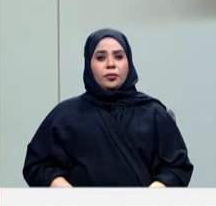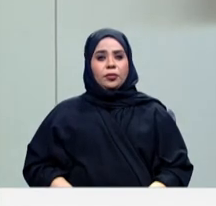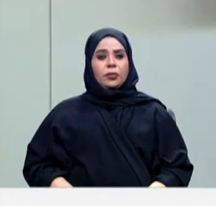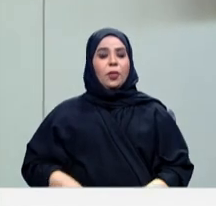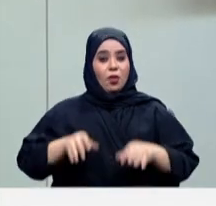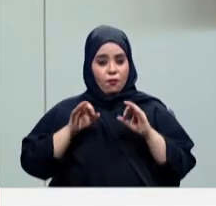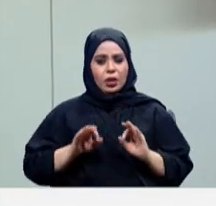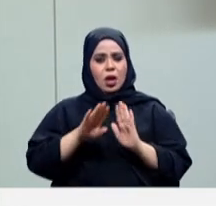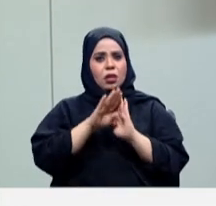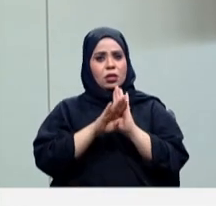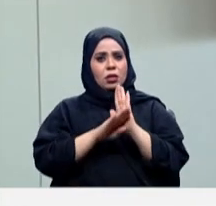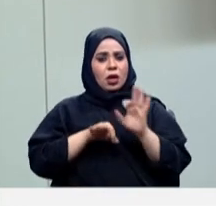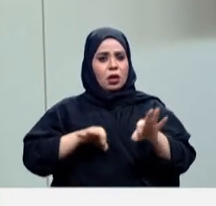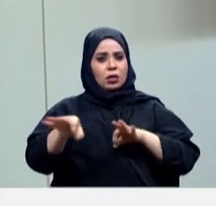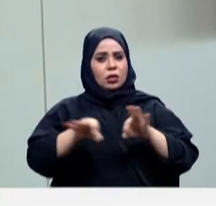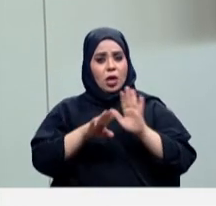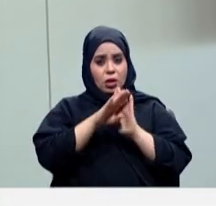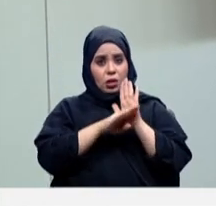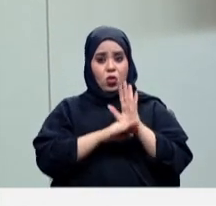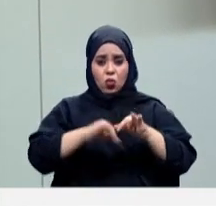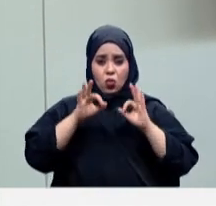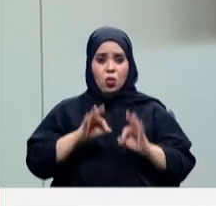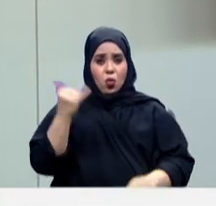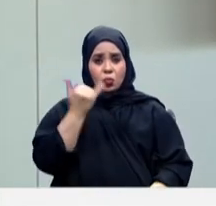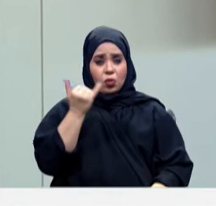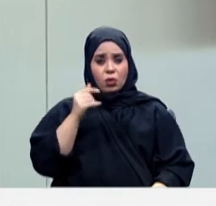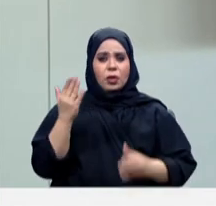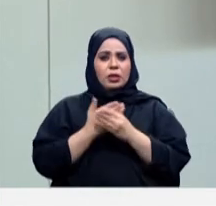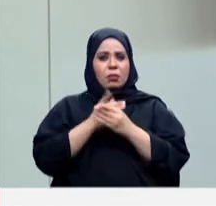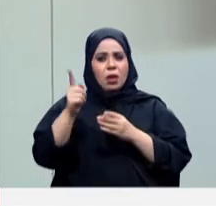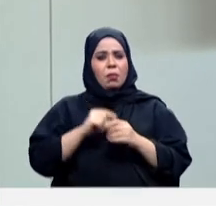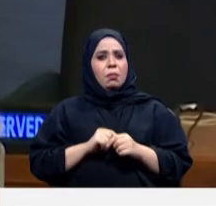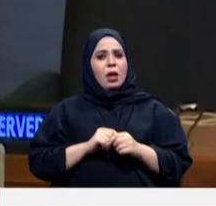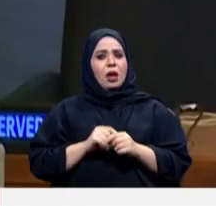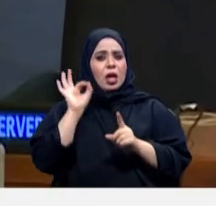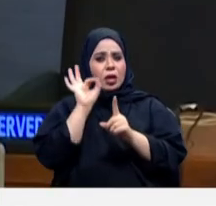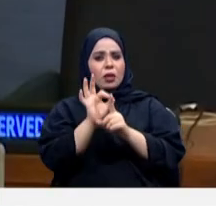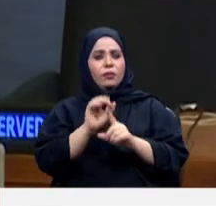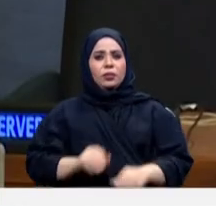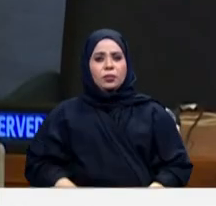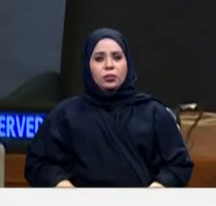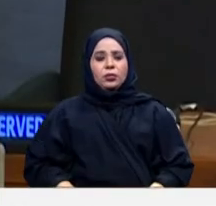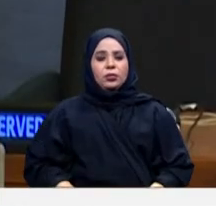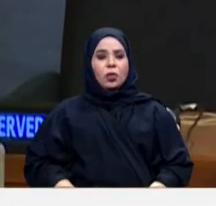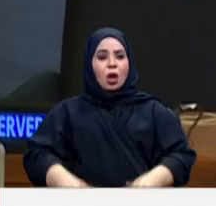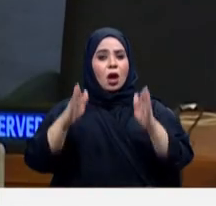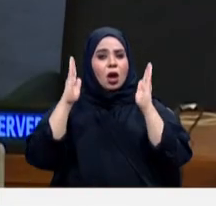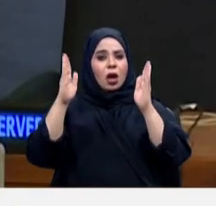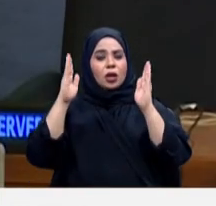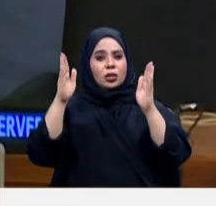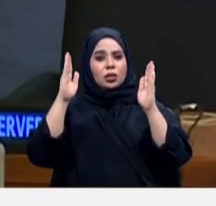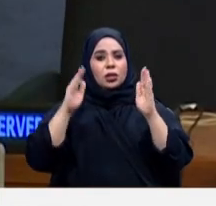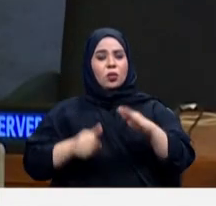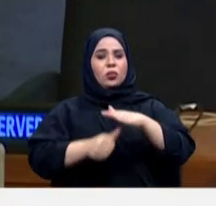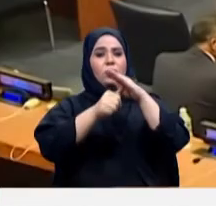لإعداد الخطط اللازمة بالنسبة للأهداف المستدامة. وهنأ وزير شؤون مجلس الوزراء